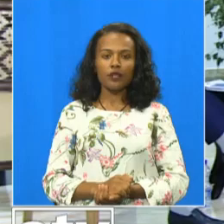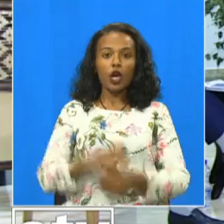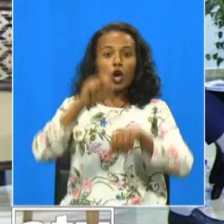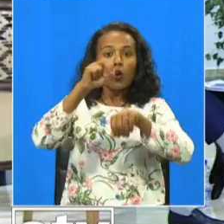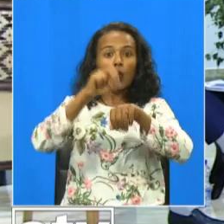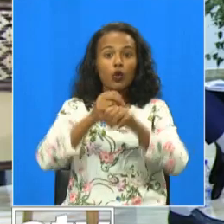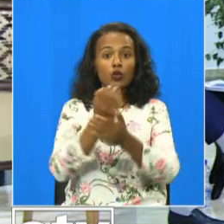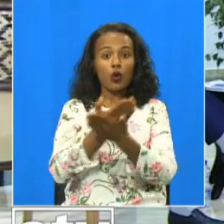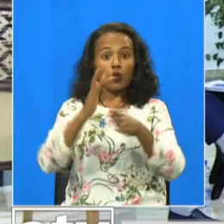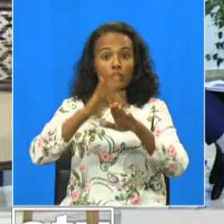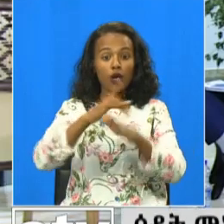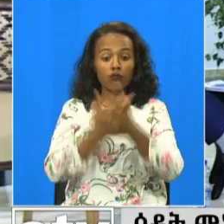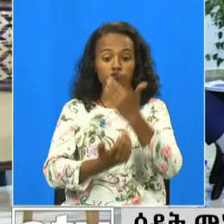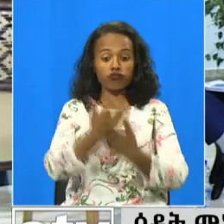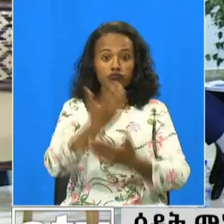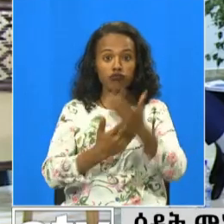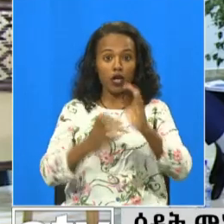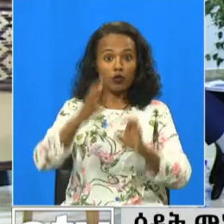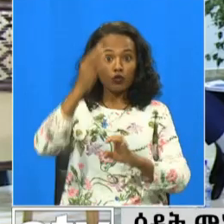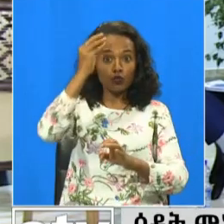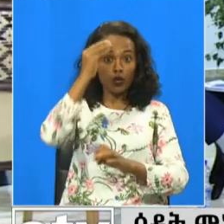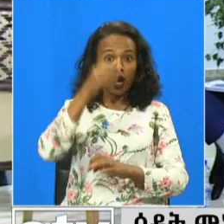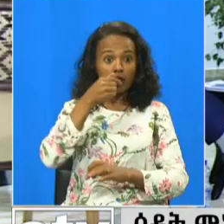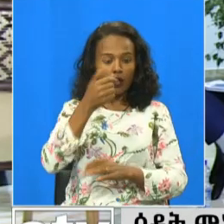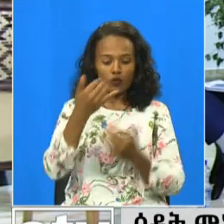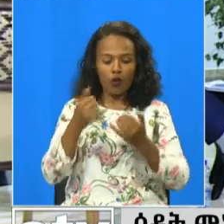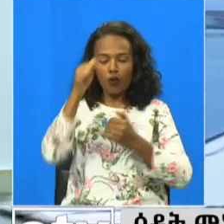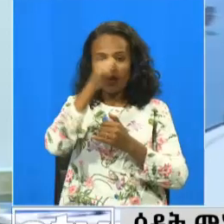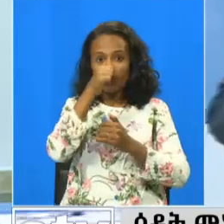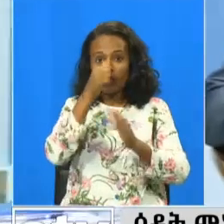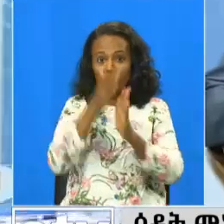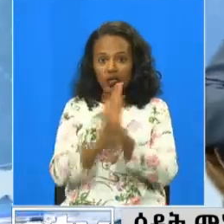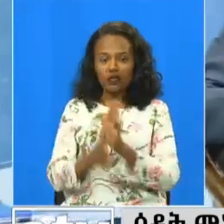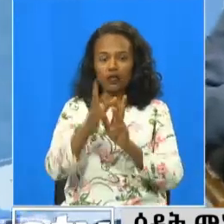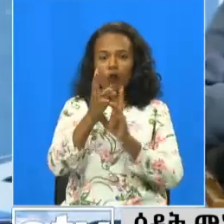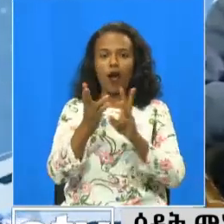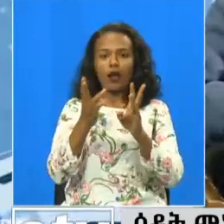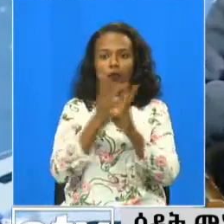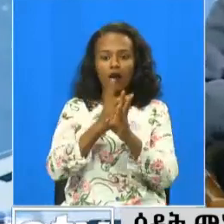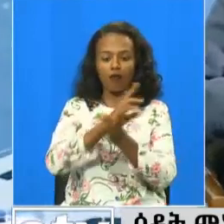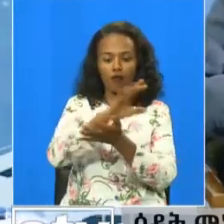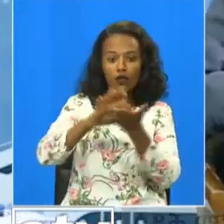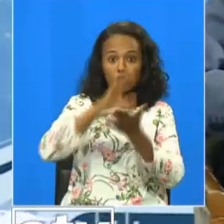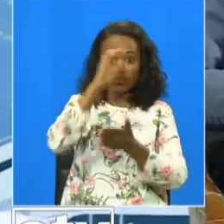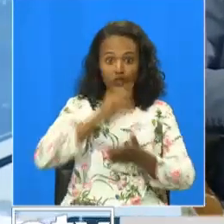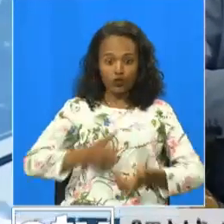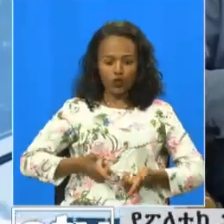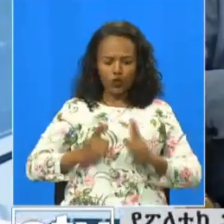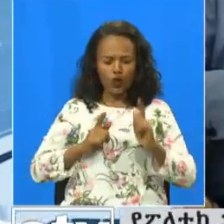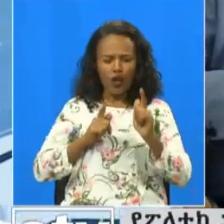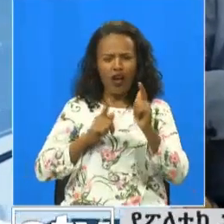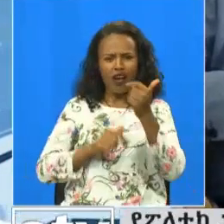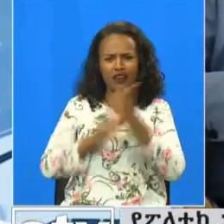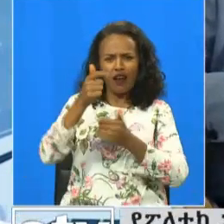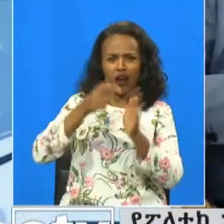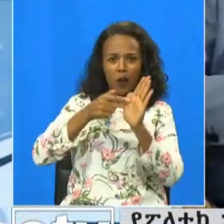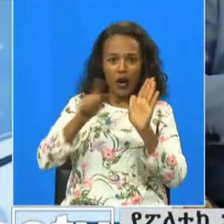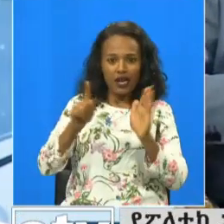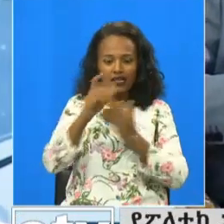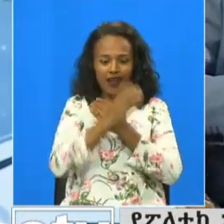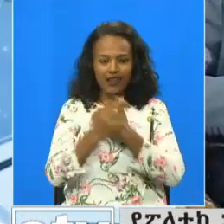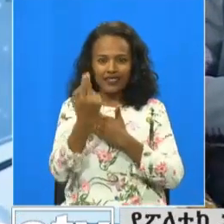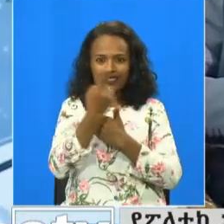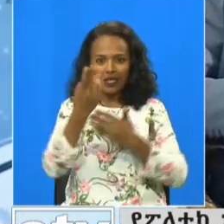ቦክታይ ጉዳይ ላይ ውይይት ያደረጉት ምሁራን እንዳሉት አሁን በኢትዮጵያ የተከሰተው ዓለም አቀፍ ወረርሽኝ የሰውን ህይወት ለአደጋ ከመጋለጥ ባለፈ የሀገርን